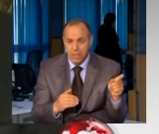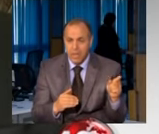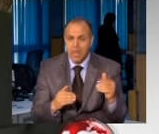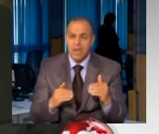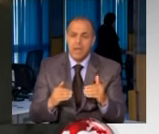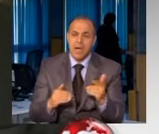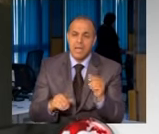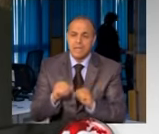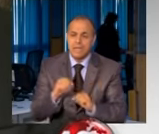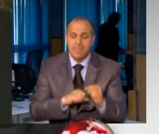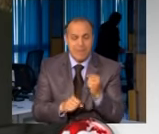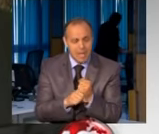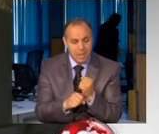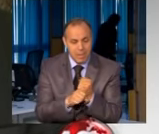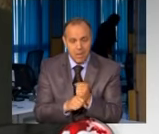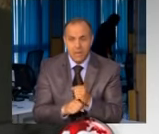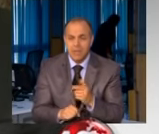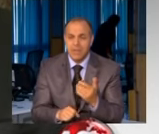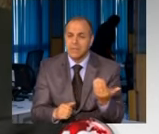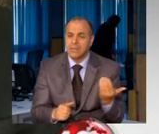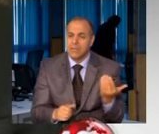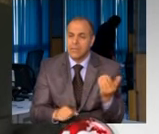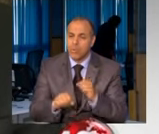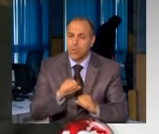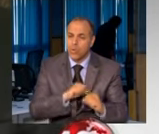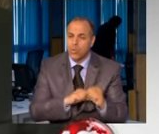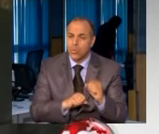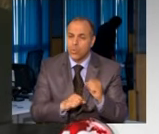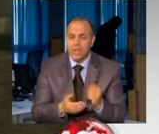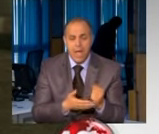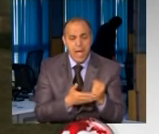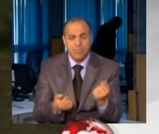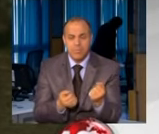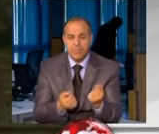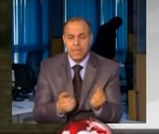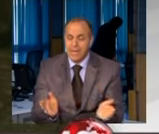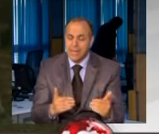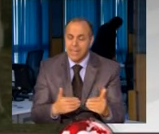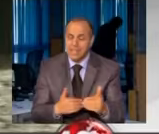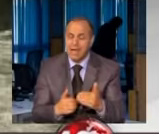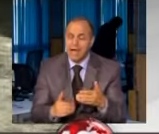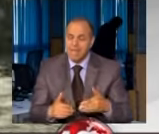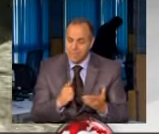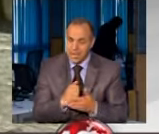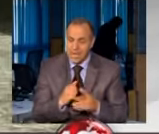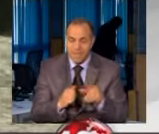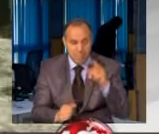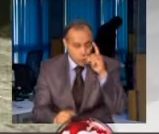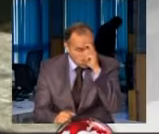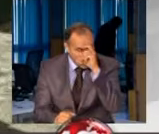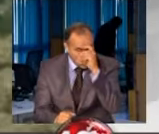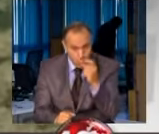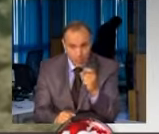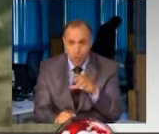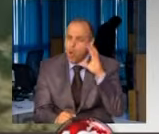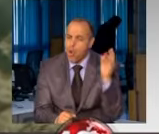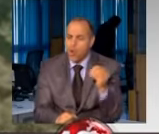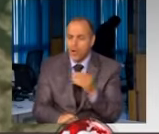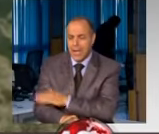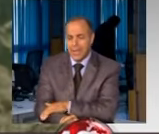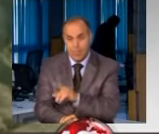مستوى تنظيم المهنة، على مستوى ربما منظومة الحوافز والتمويل. القطاع الفلاحي يشهد صعوبات بإجماع